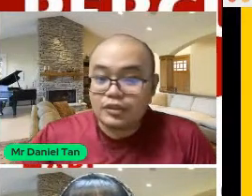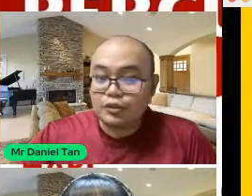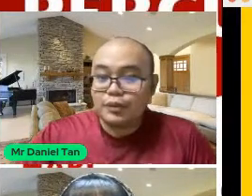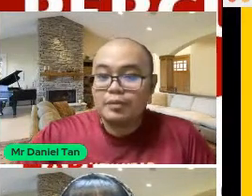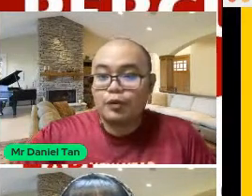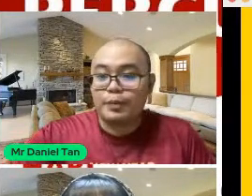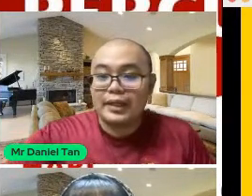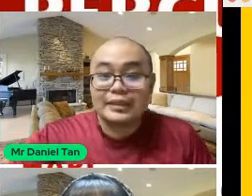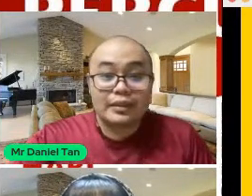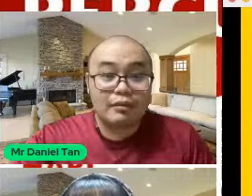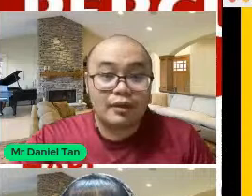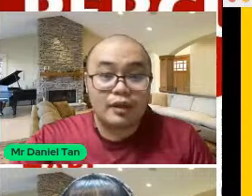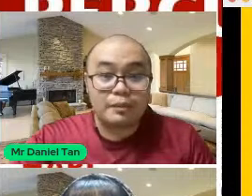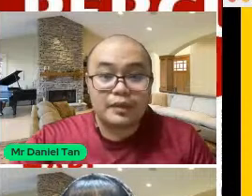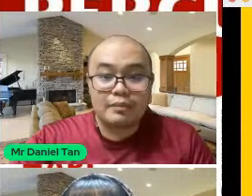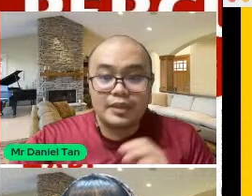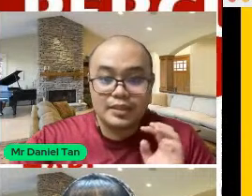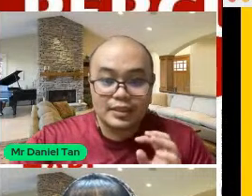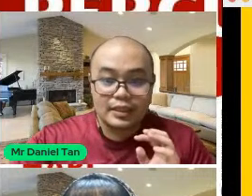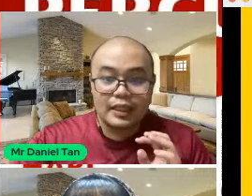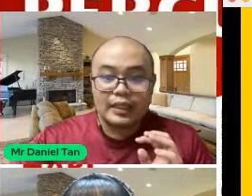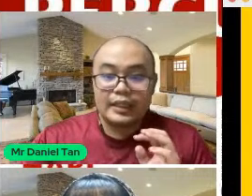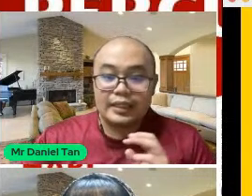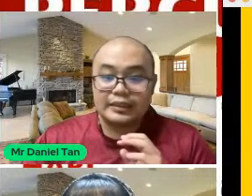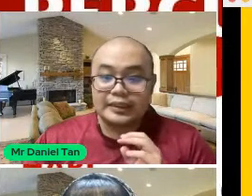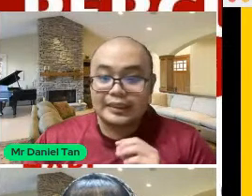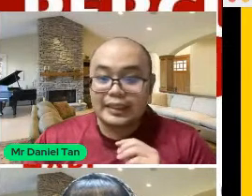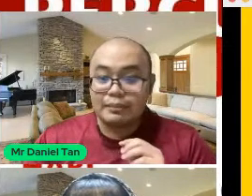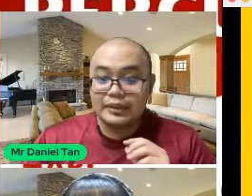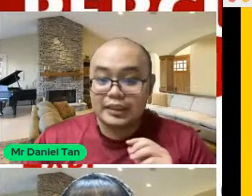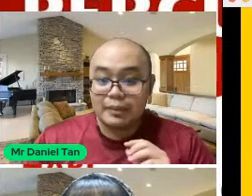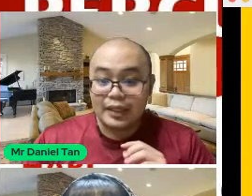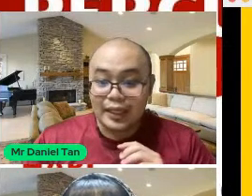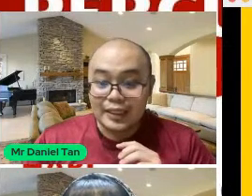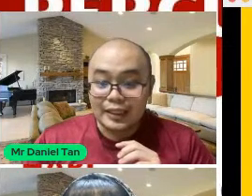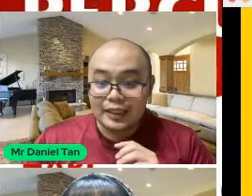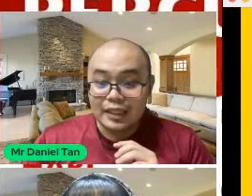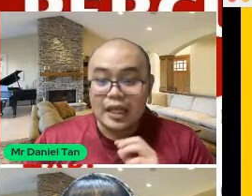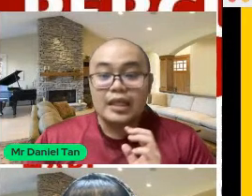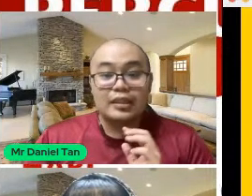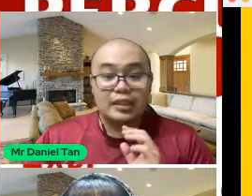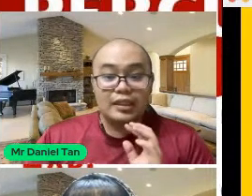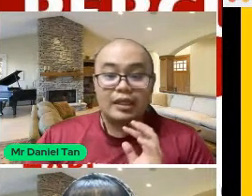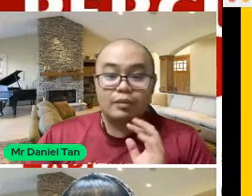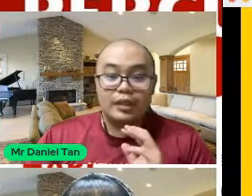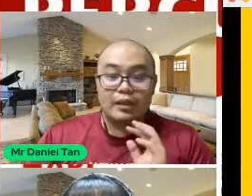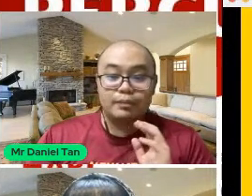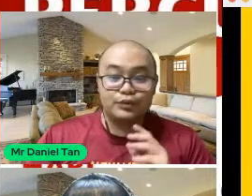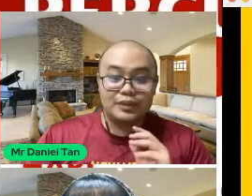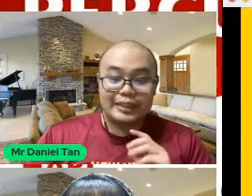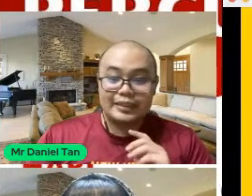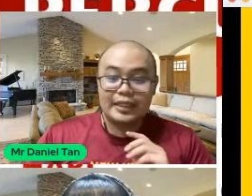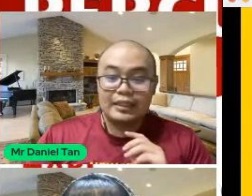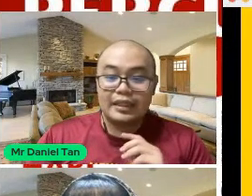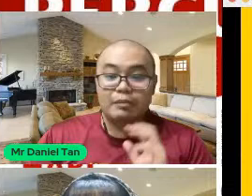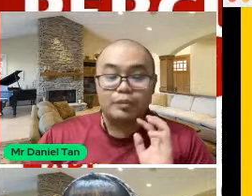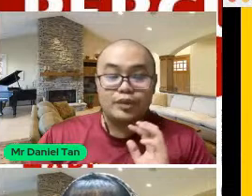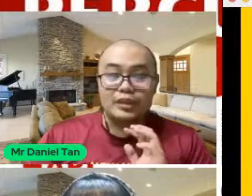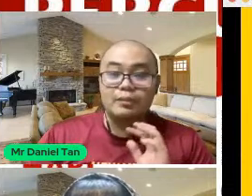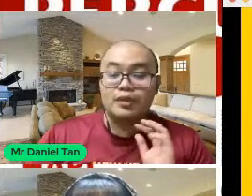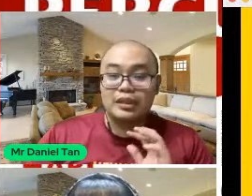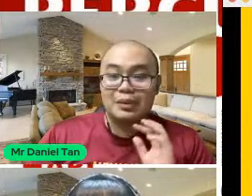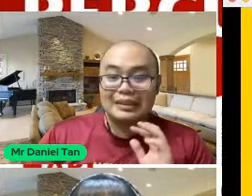Hai Datuk Lee Chong Wei merupakan seorang yang optimis dan sintesa bersemangat tidak mudah putus asa